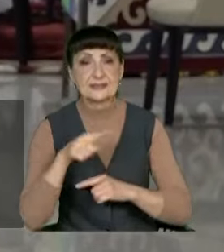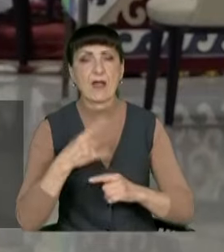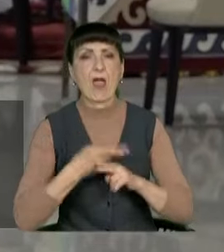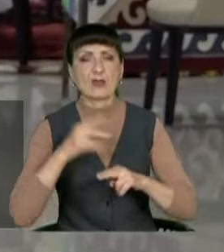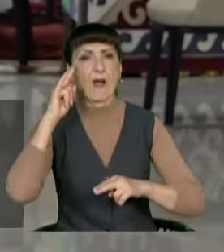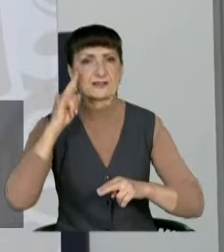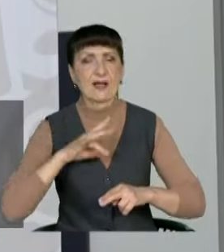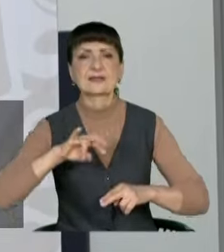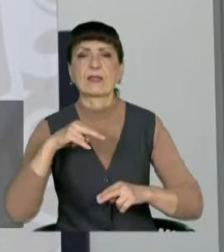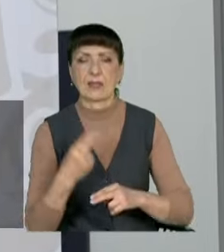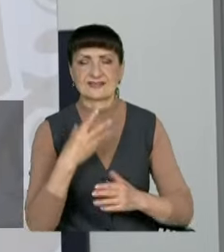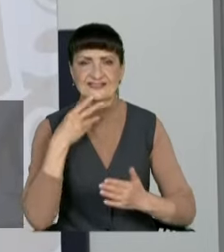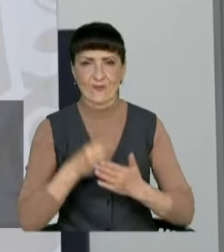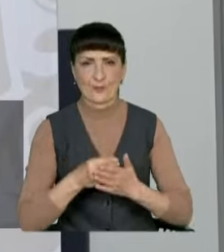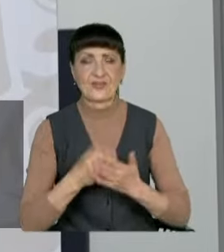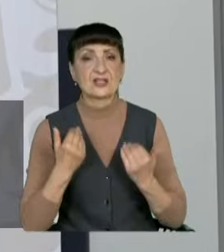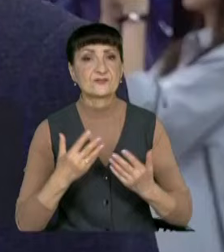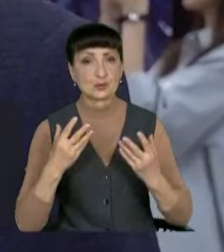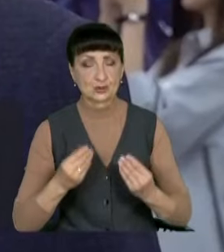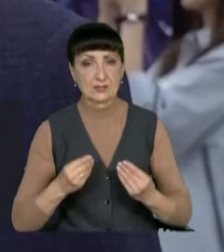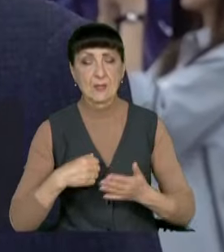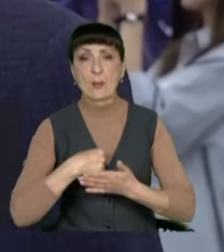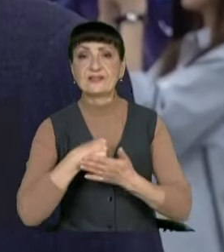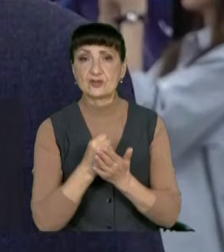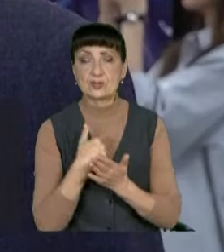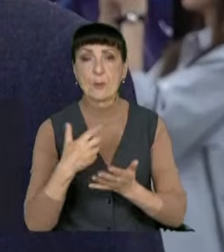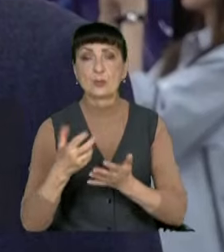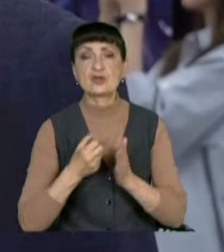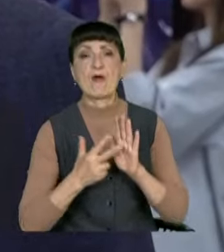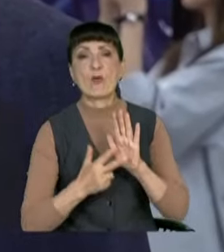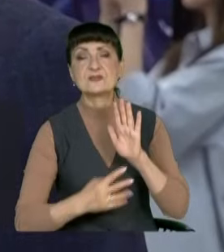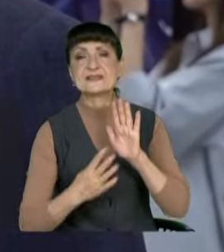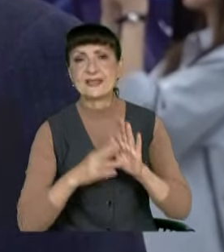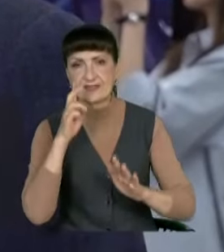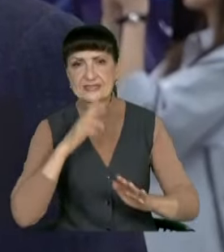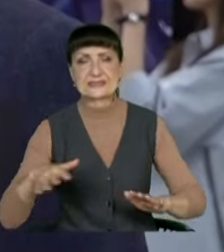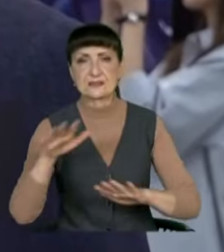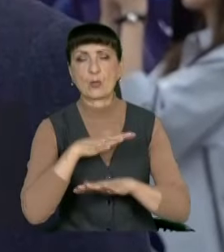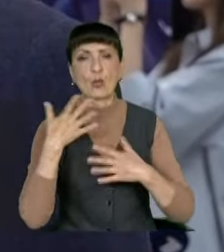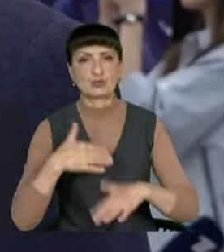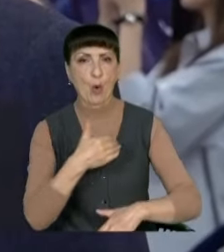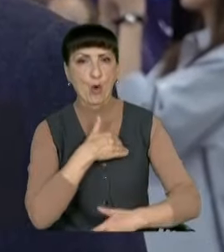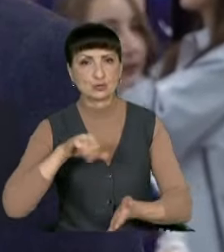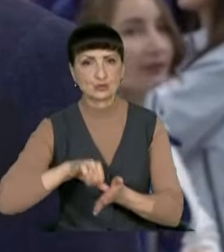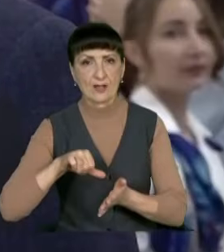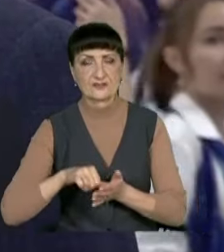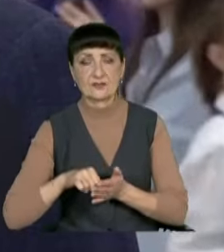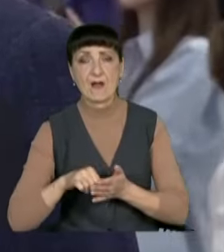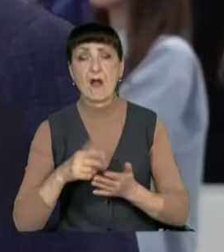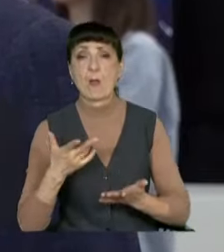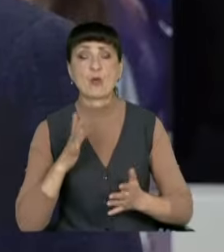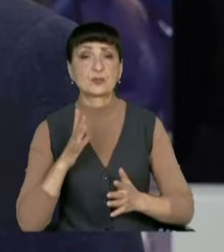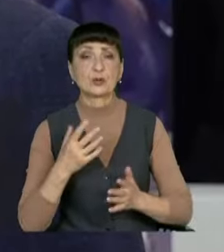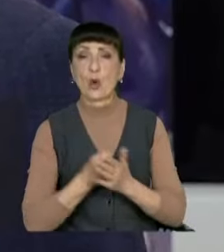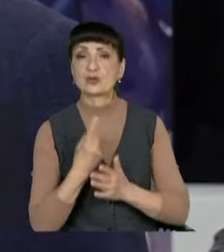казахские национальные. На сегодняшний день подтверждение мы получили от 89 стран. Это ожидаем мы, что до 100